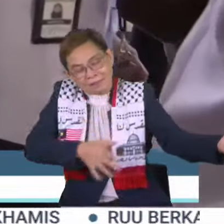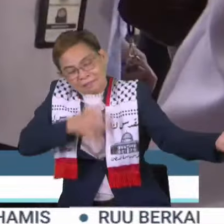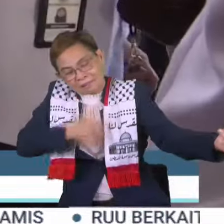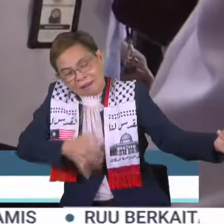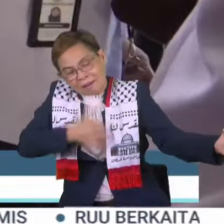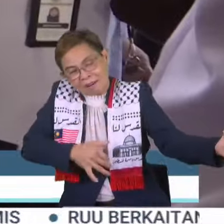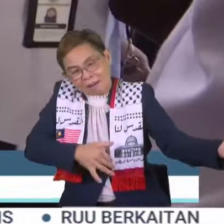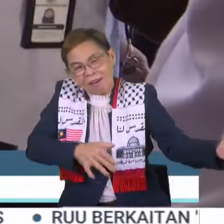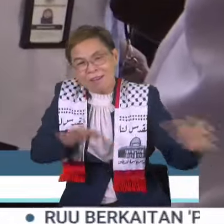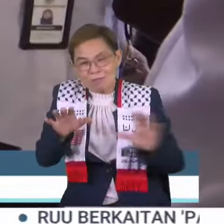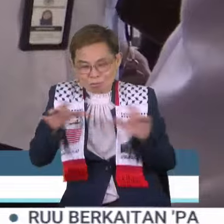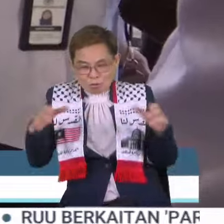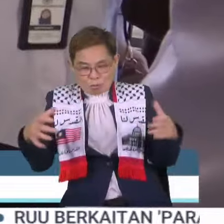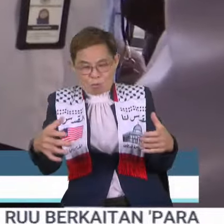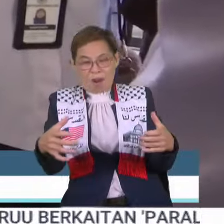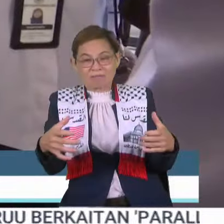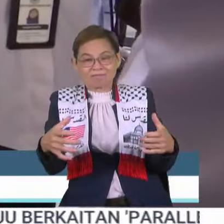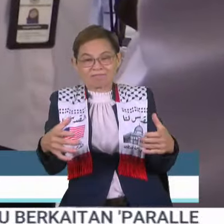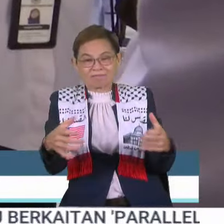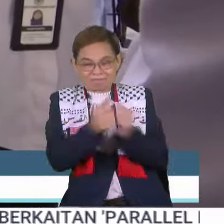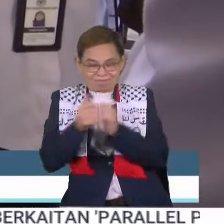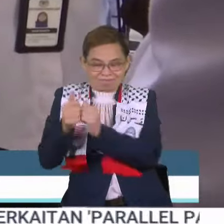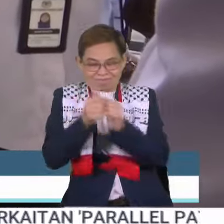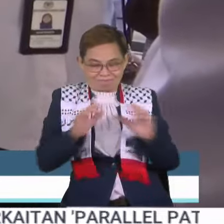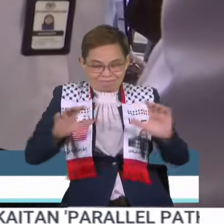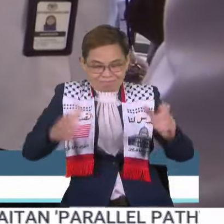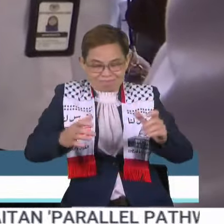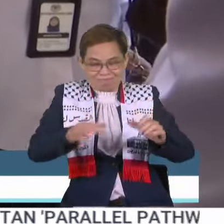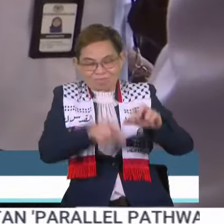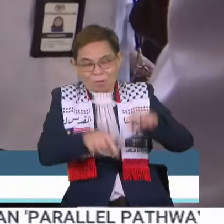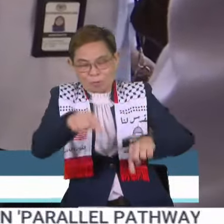perkusi secara berkumpulan.